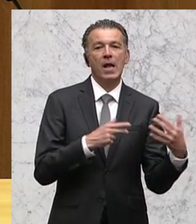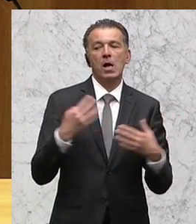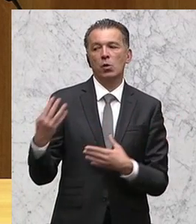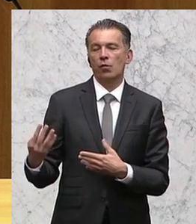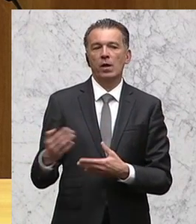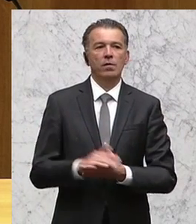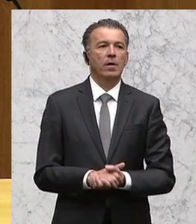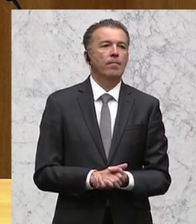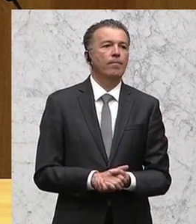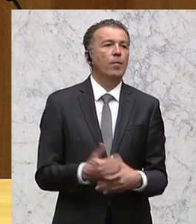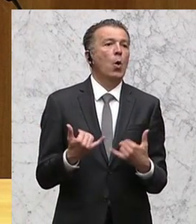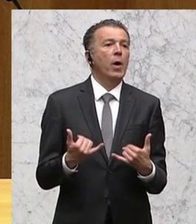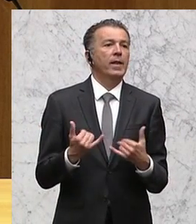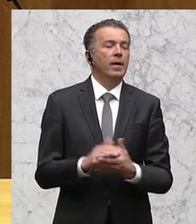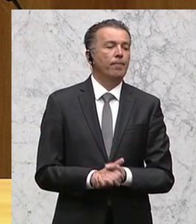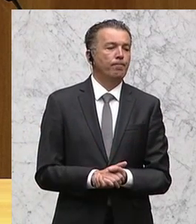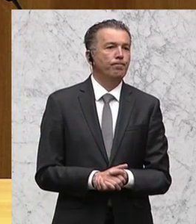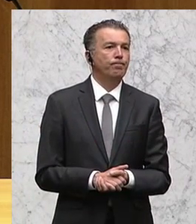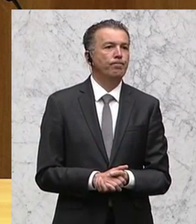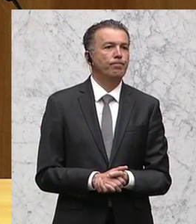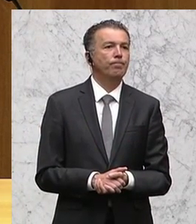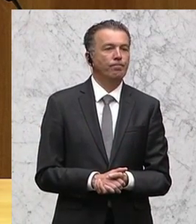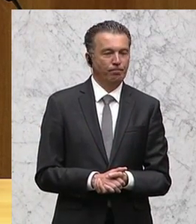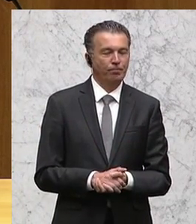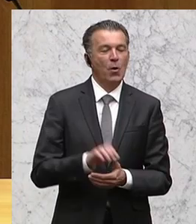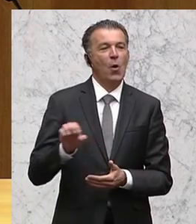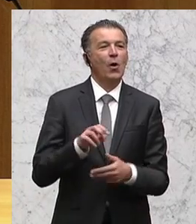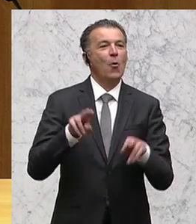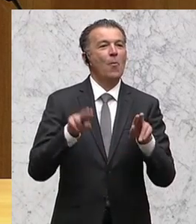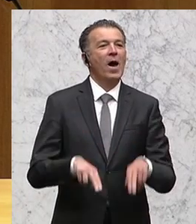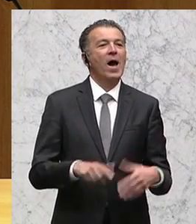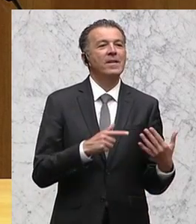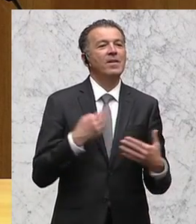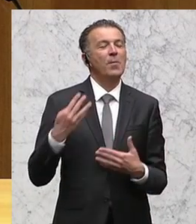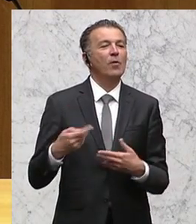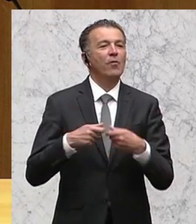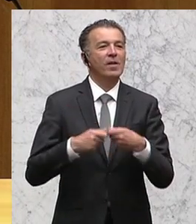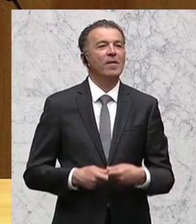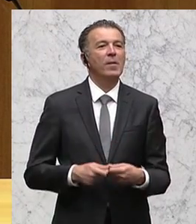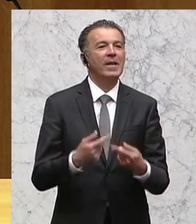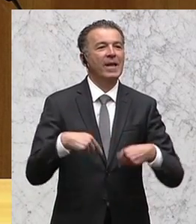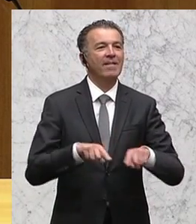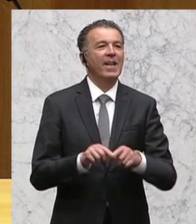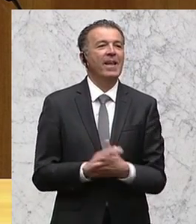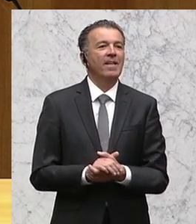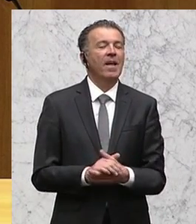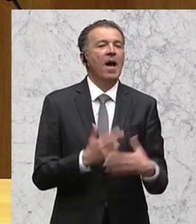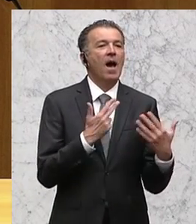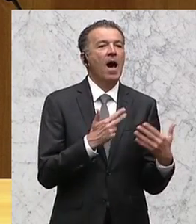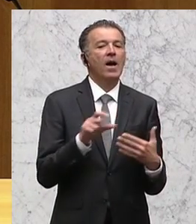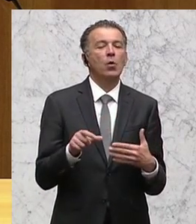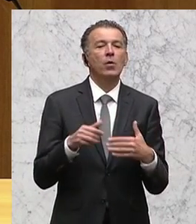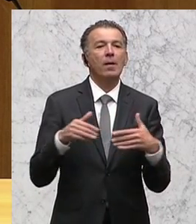1948. Heute hat der Europarat 47 Mitgliedsländer mit